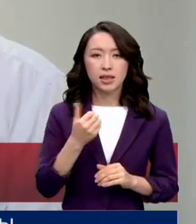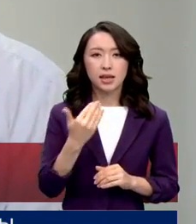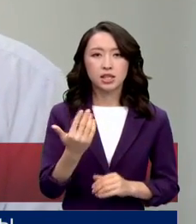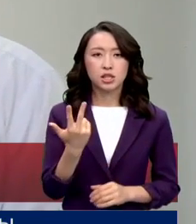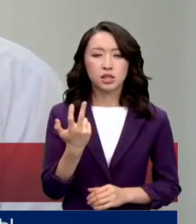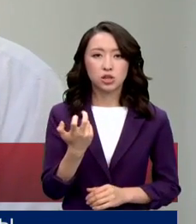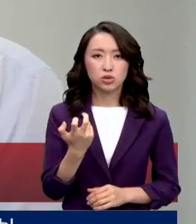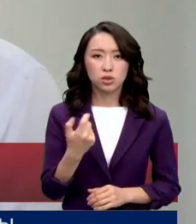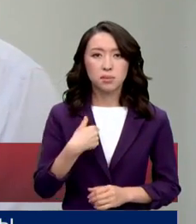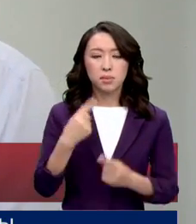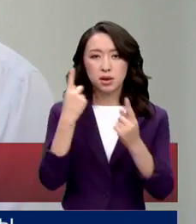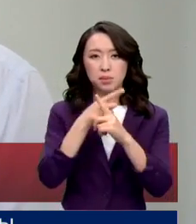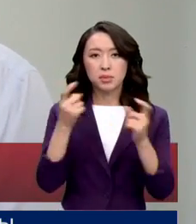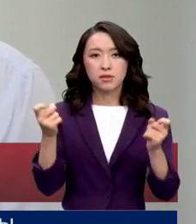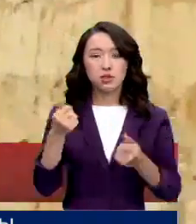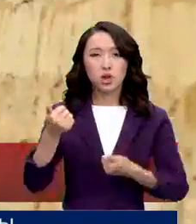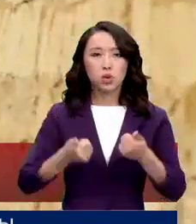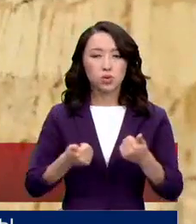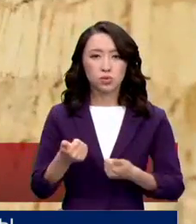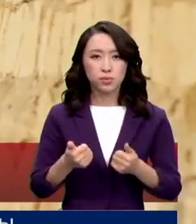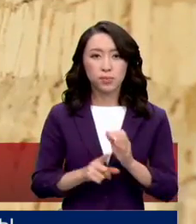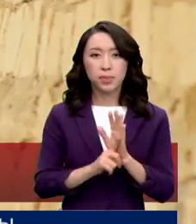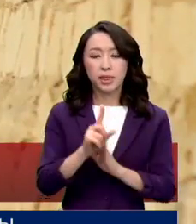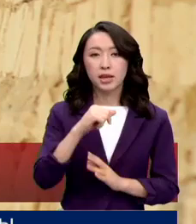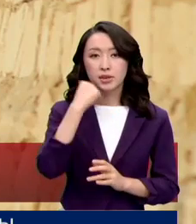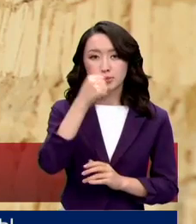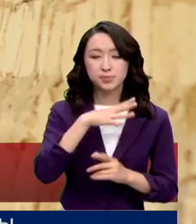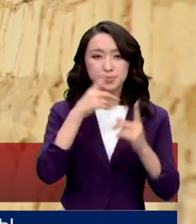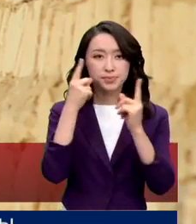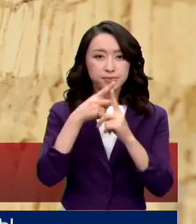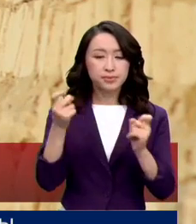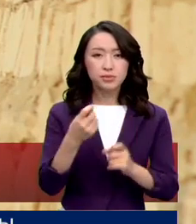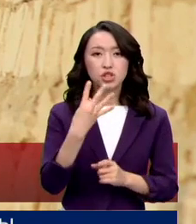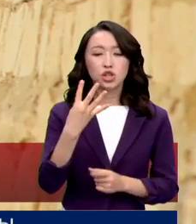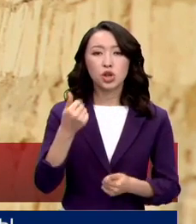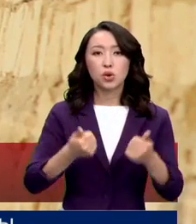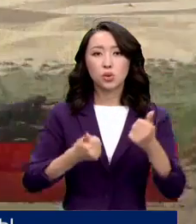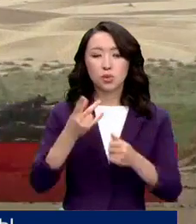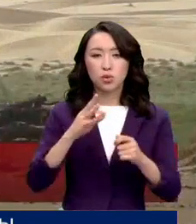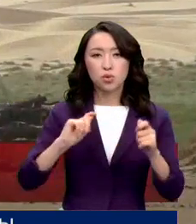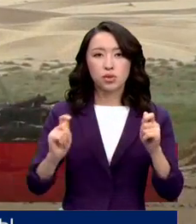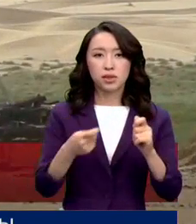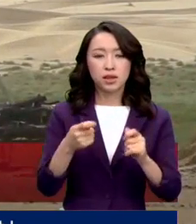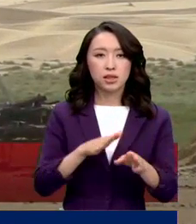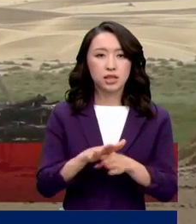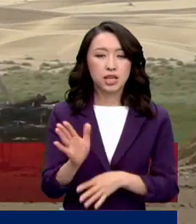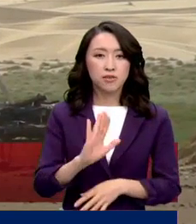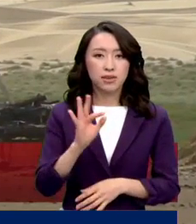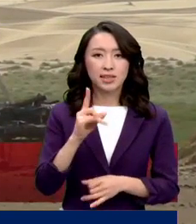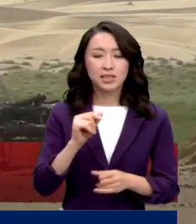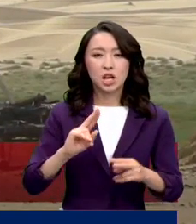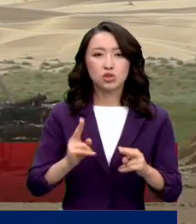300. Мы объявили конкурс. С начала года было объявлено 4 конкурса, но тендер не состоялся из-за